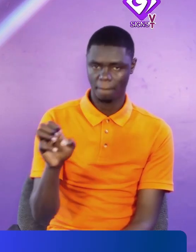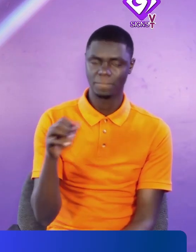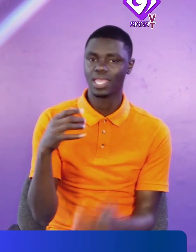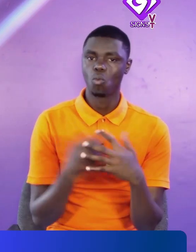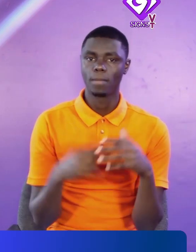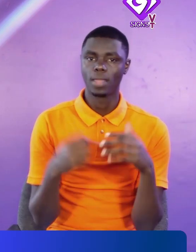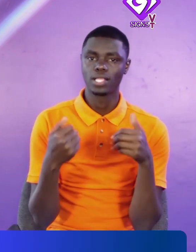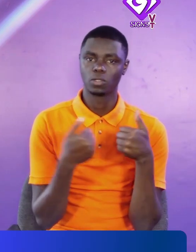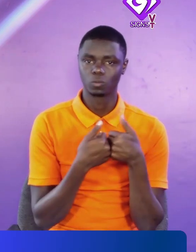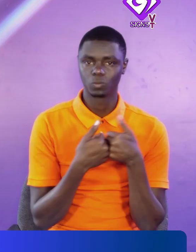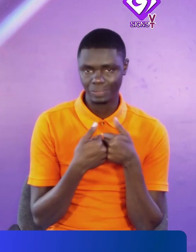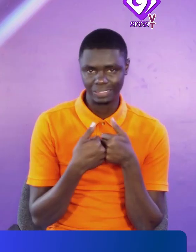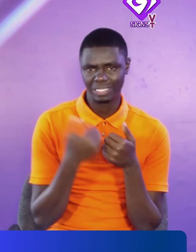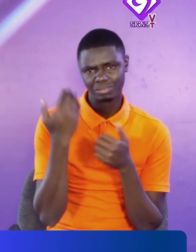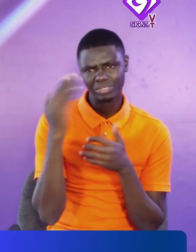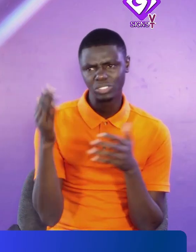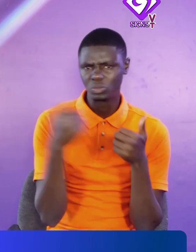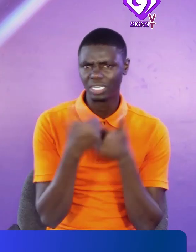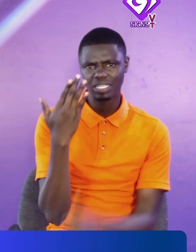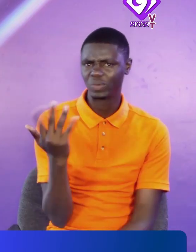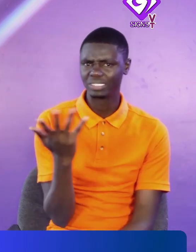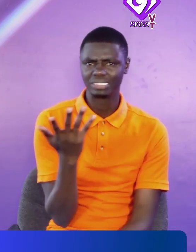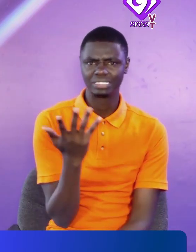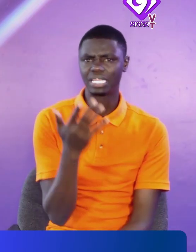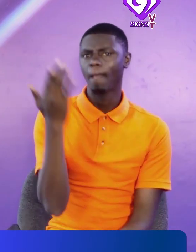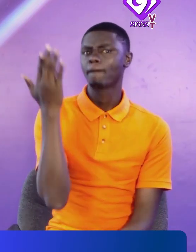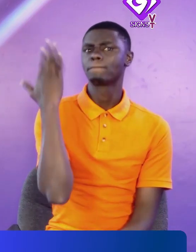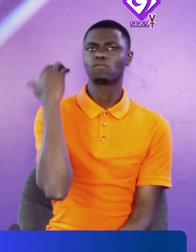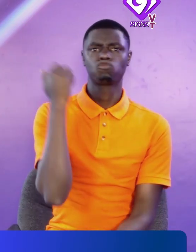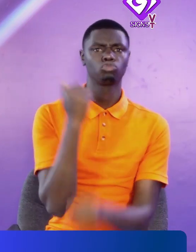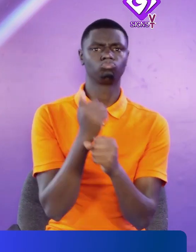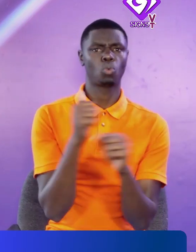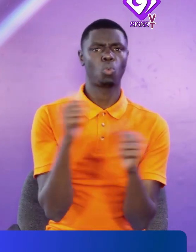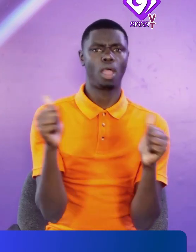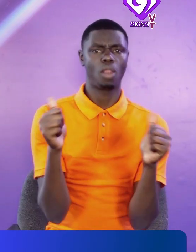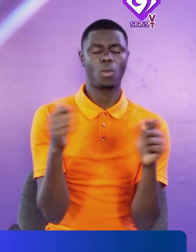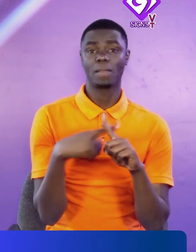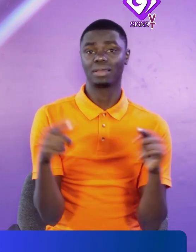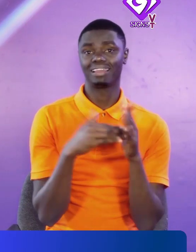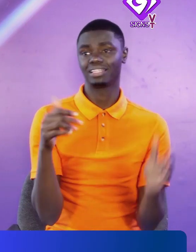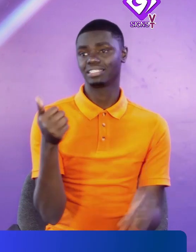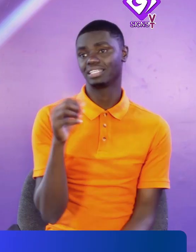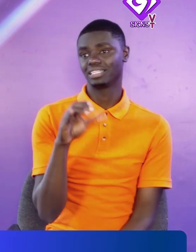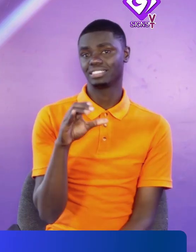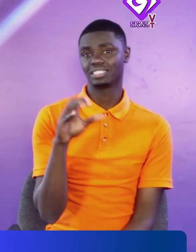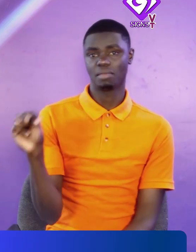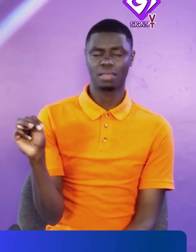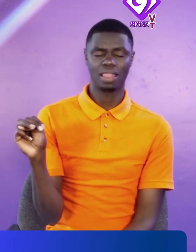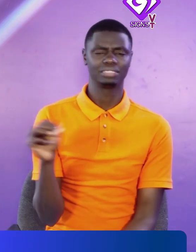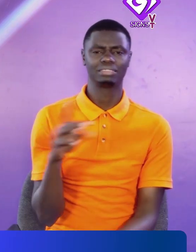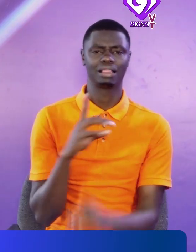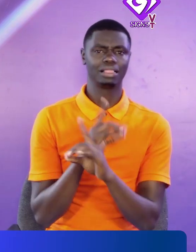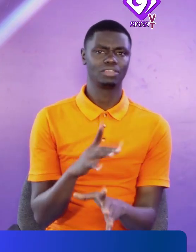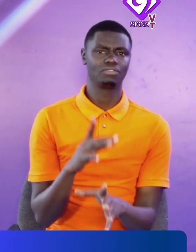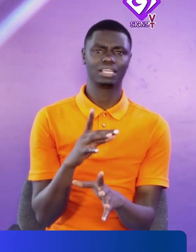Na sijui ni kwa nini wana struggle juu walikuwa wanacheza tu vizuri. But against AC Milan, hapa tu unaona Juventus kama itapigwa na